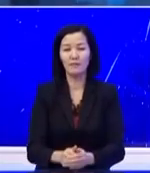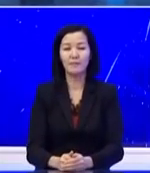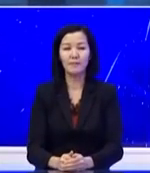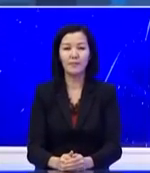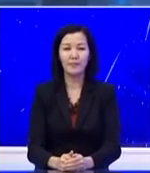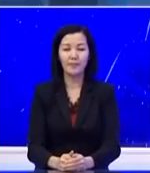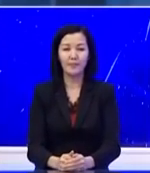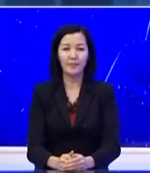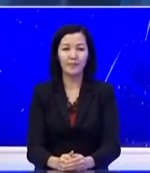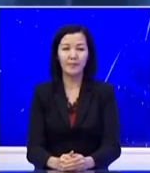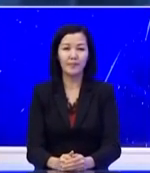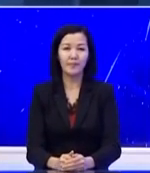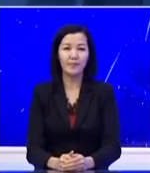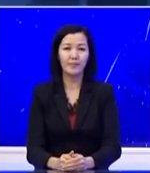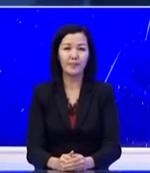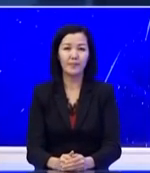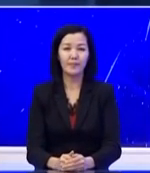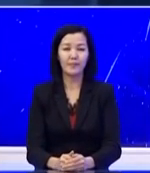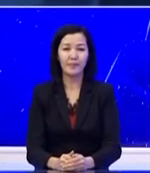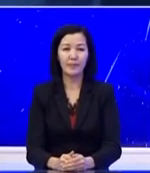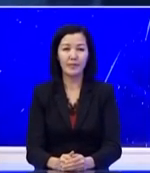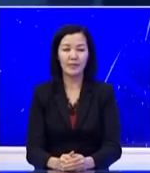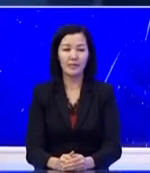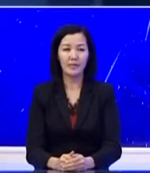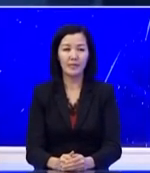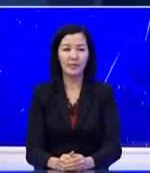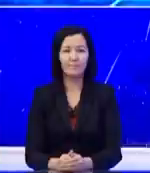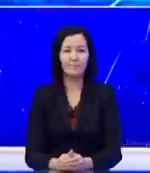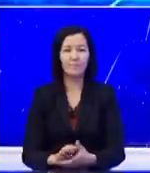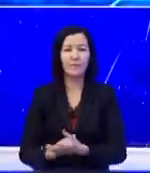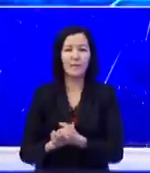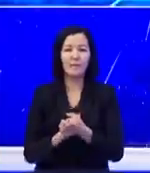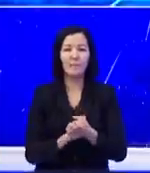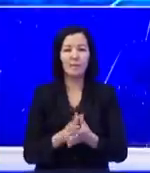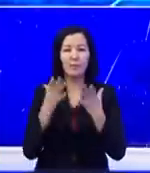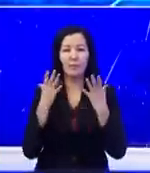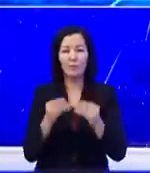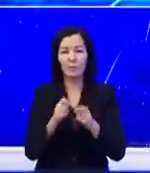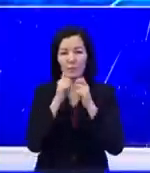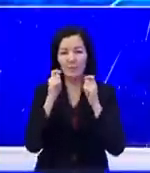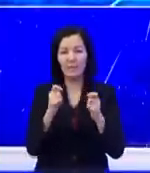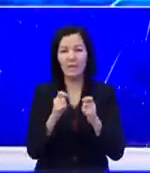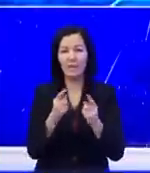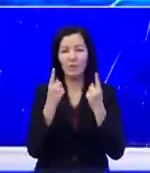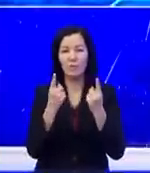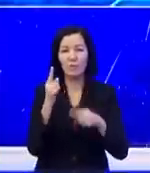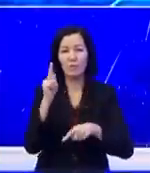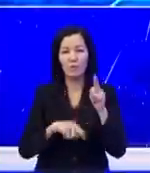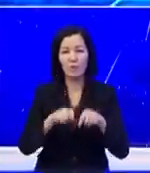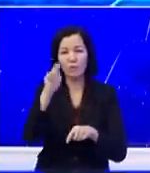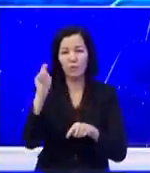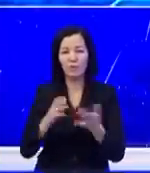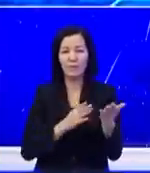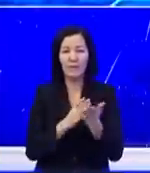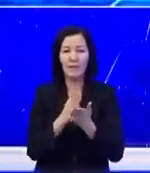Абзал Нүсіп, Жетісу арнасы, Текелі қаласынан. Бейбіт күнді сыйлаған Ұлы Отан соғысының ардагерлері